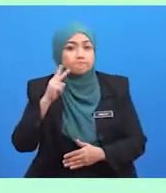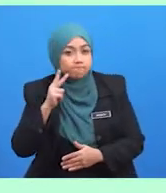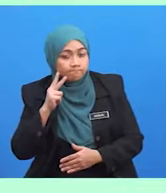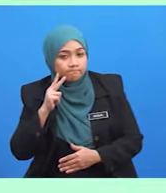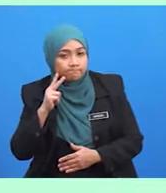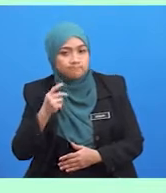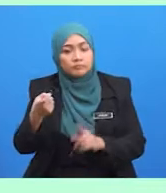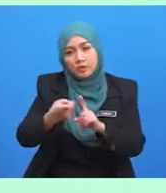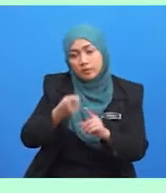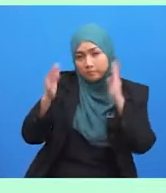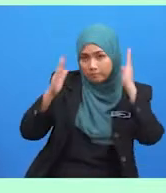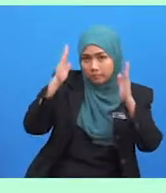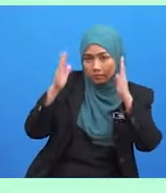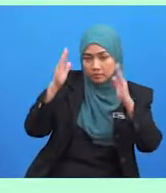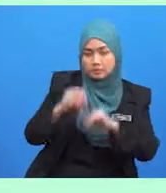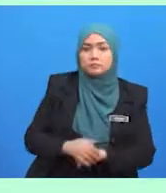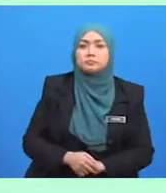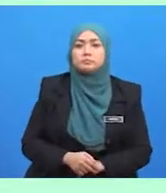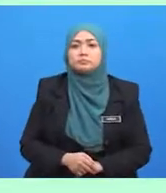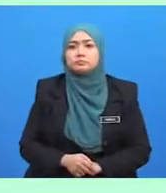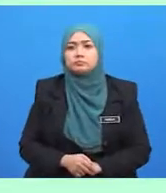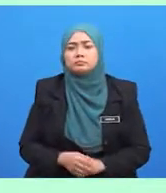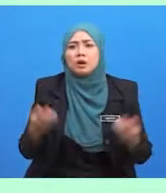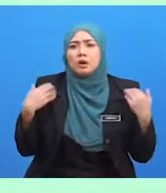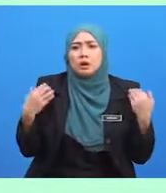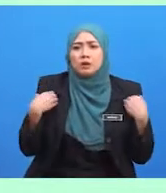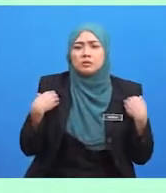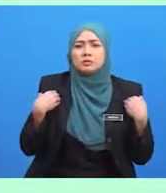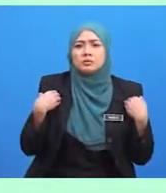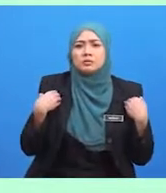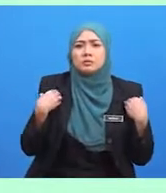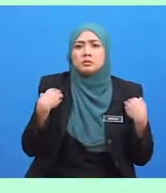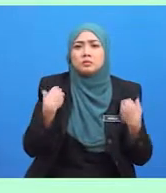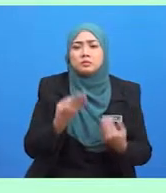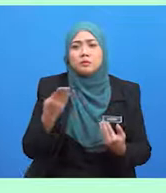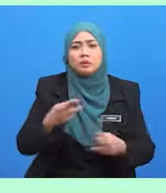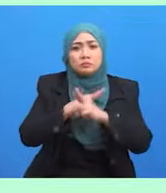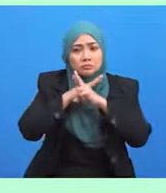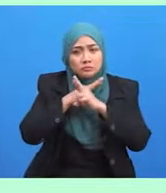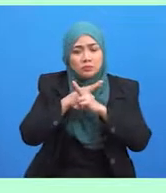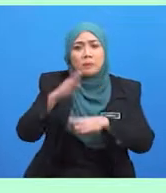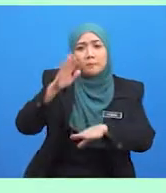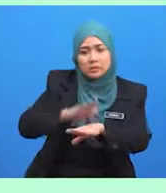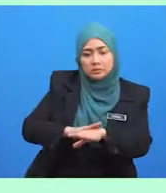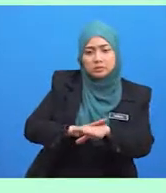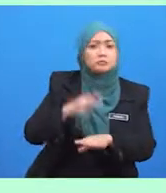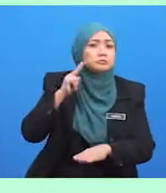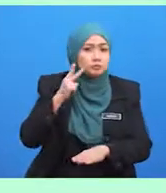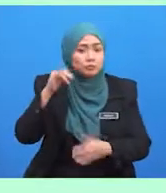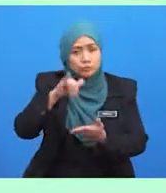Singapura telah mengesan tahap tinggi fipronil, sejenis racun serangga pada salad tersebut.